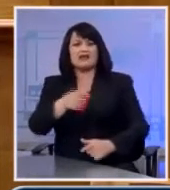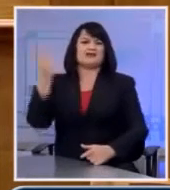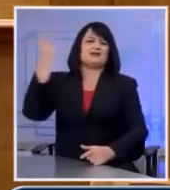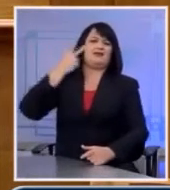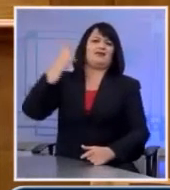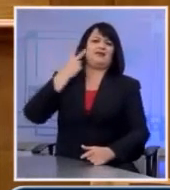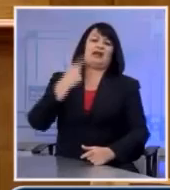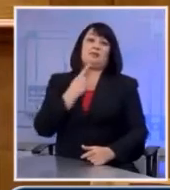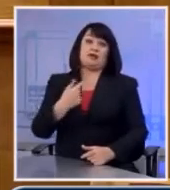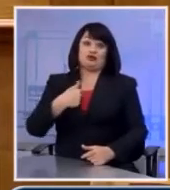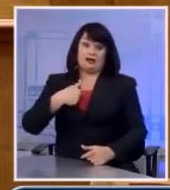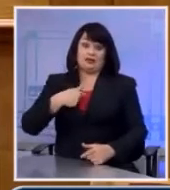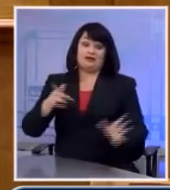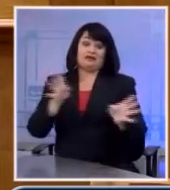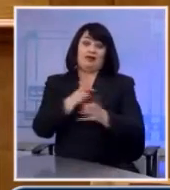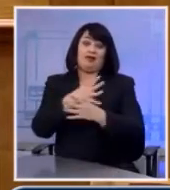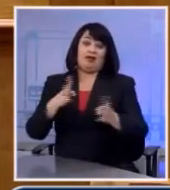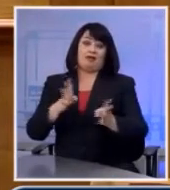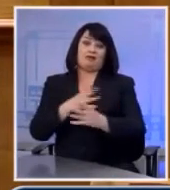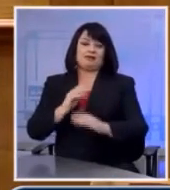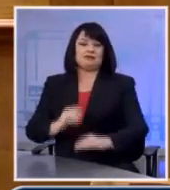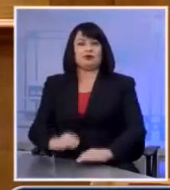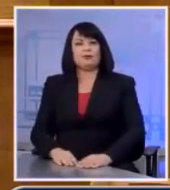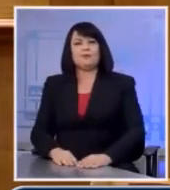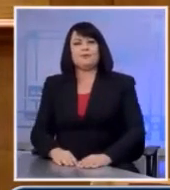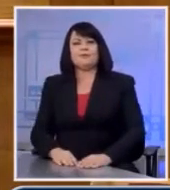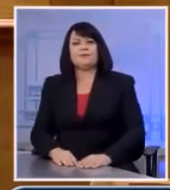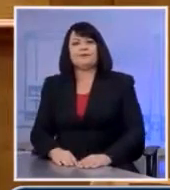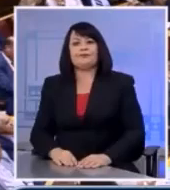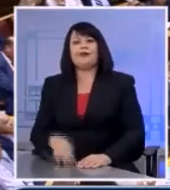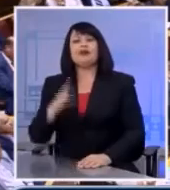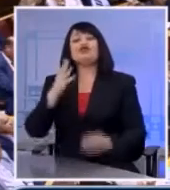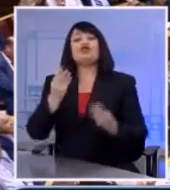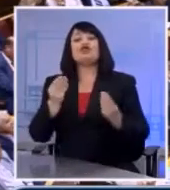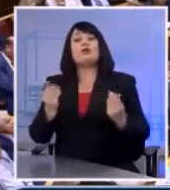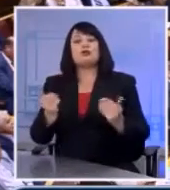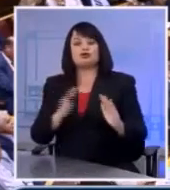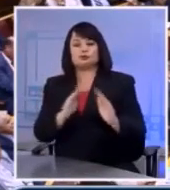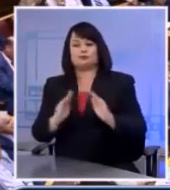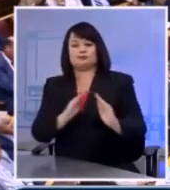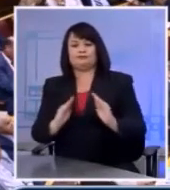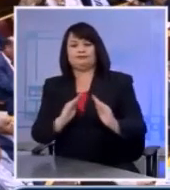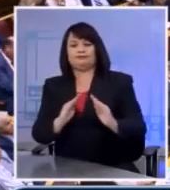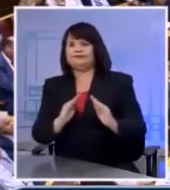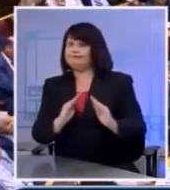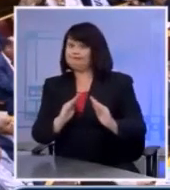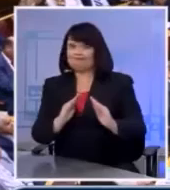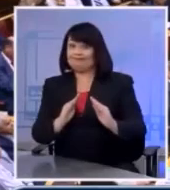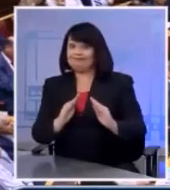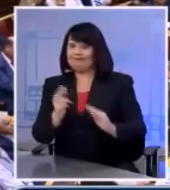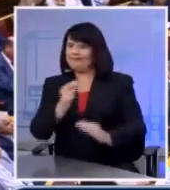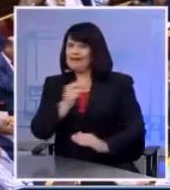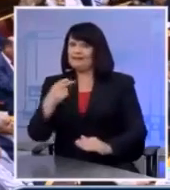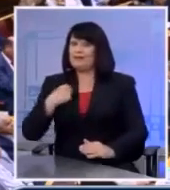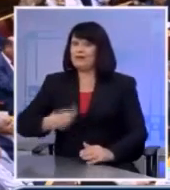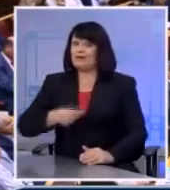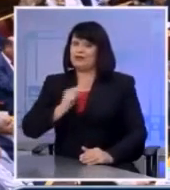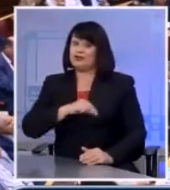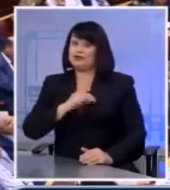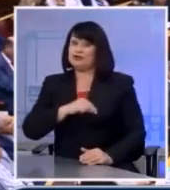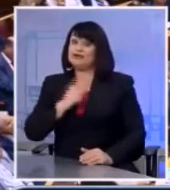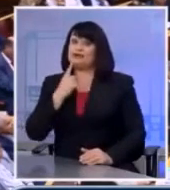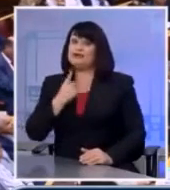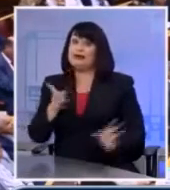λαϊκισμό. Ξέρετε, ίσως στη γλώσσα της υπεράσπισης, στη γλώσσα σας η υπεράσπιση του δημόσιου συμφέροντος να